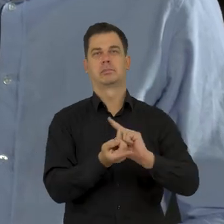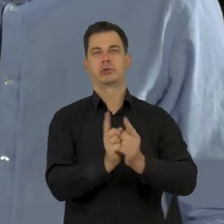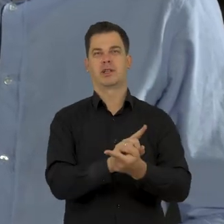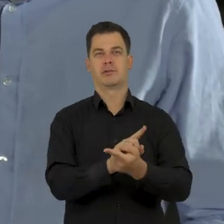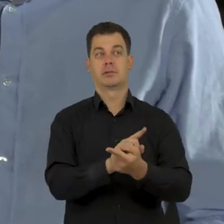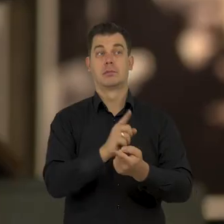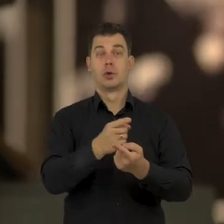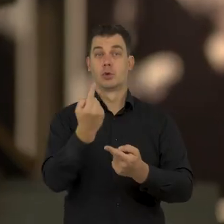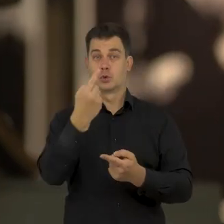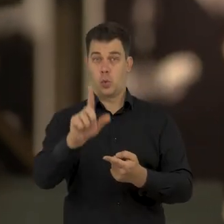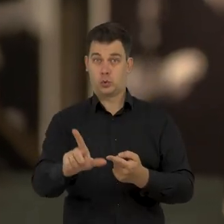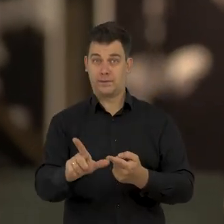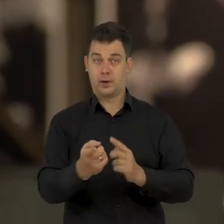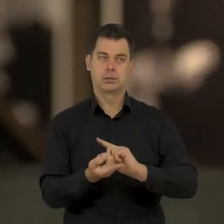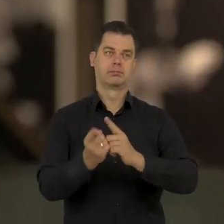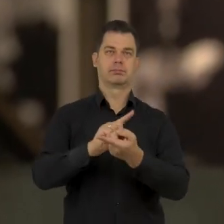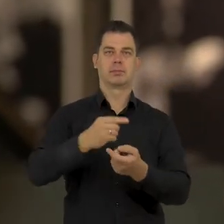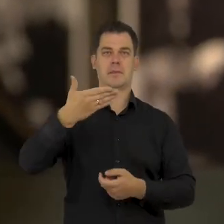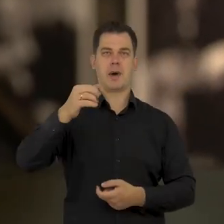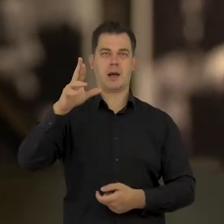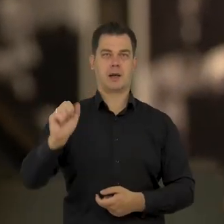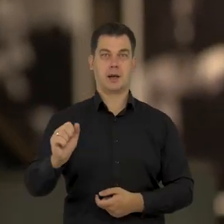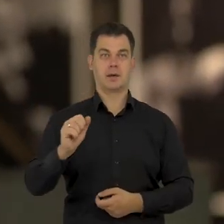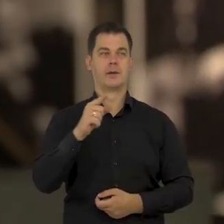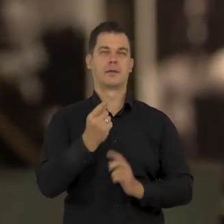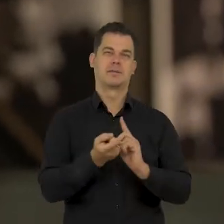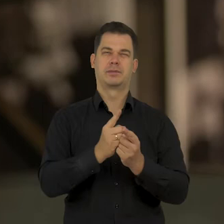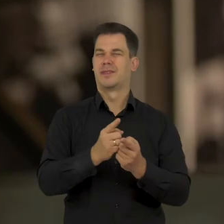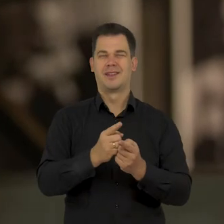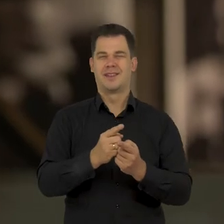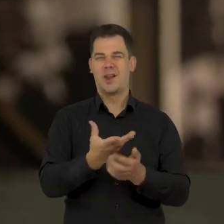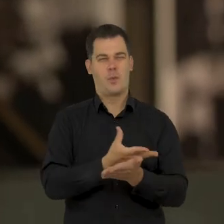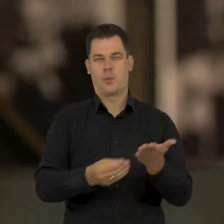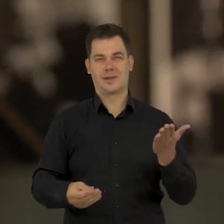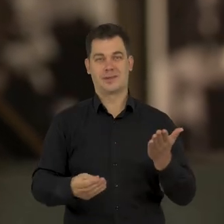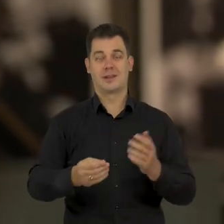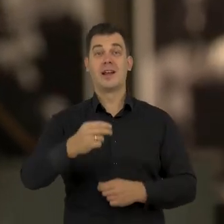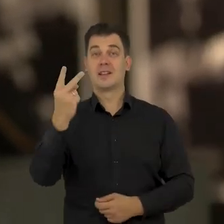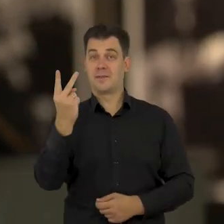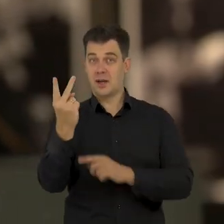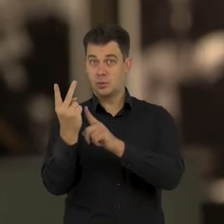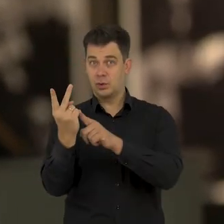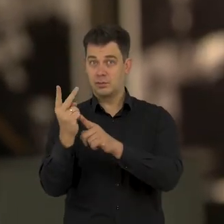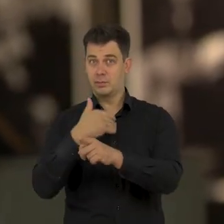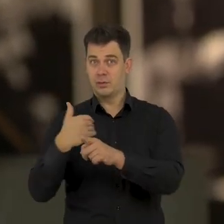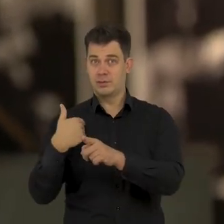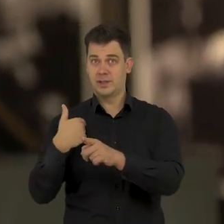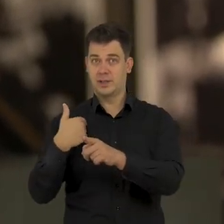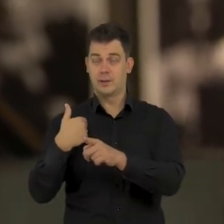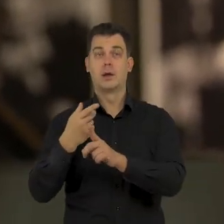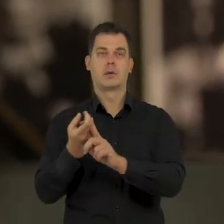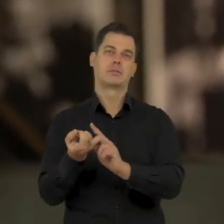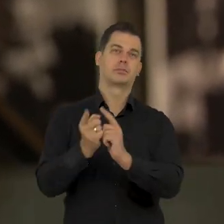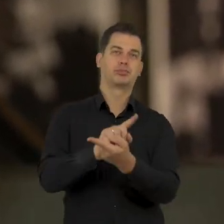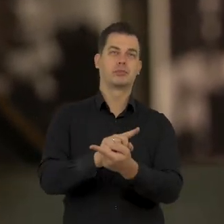do Rzeszy dokonano wymiany pieniędzy, przeliczając bardzo niekorzystnie dla Polaków pieniądze polskie na marki niemieckie.